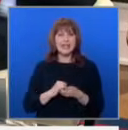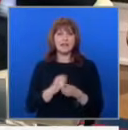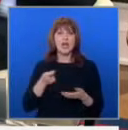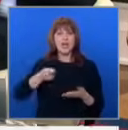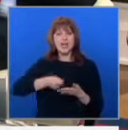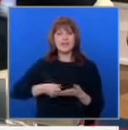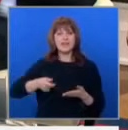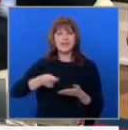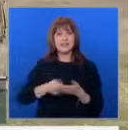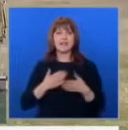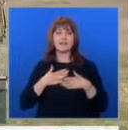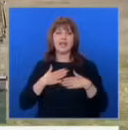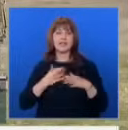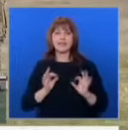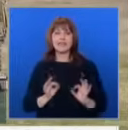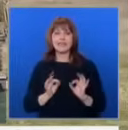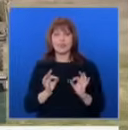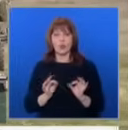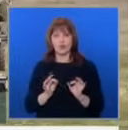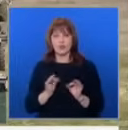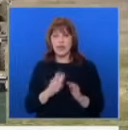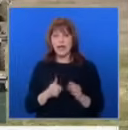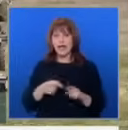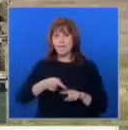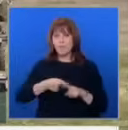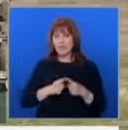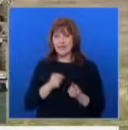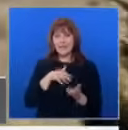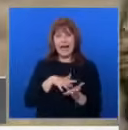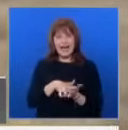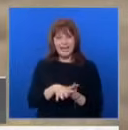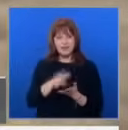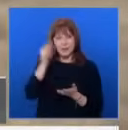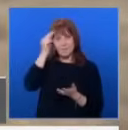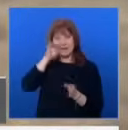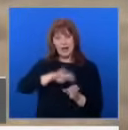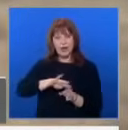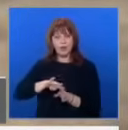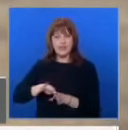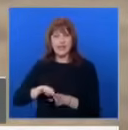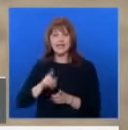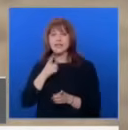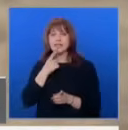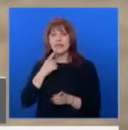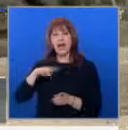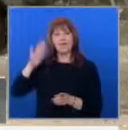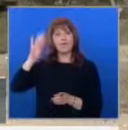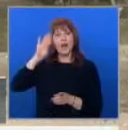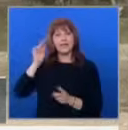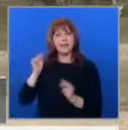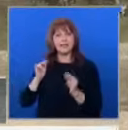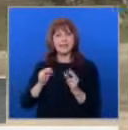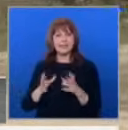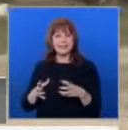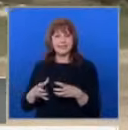инвестират в нашата сигурност. Над половината от разходите, които България отделя, са предназначени за военния състав,